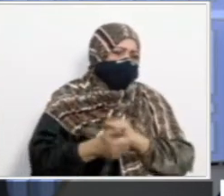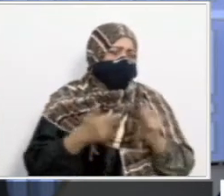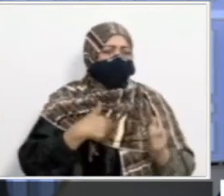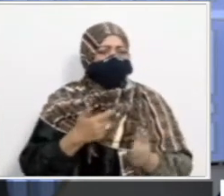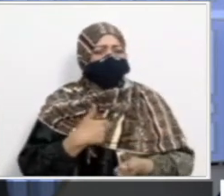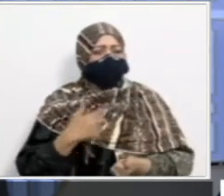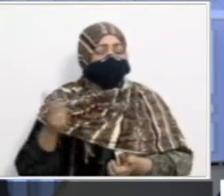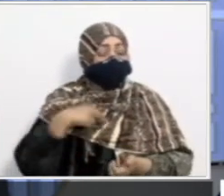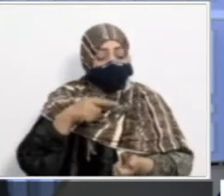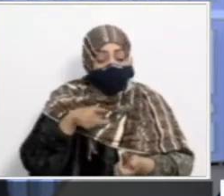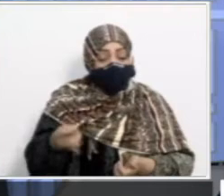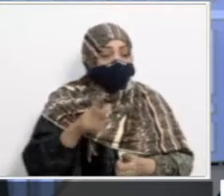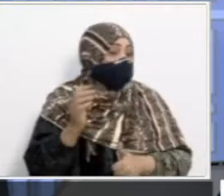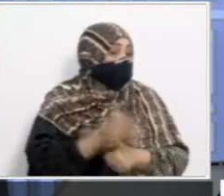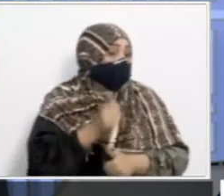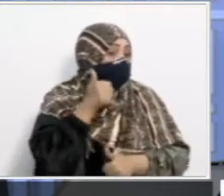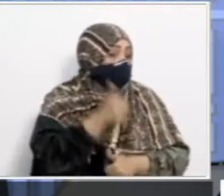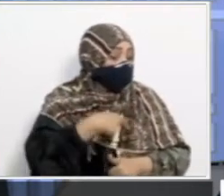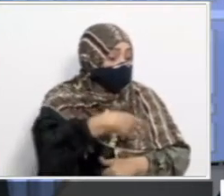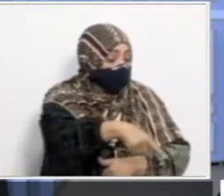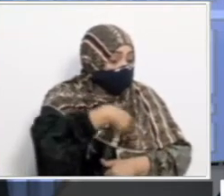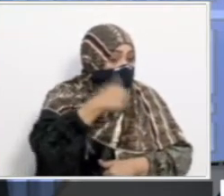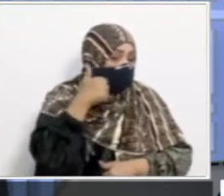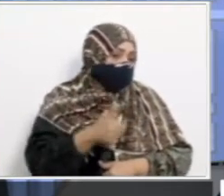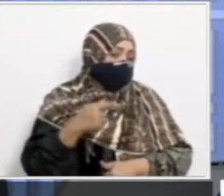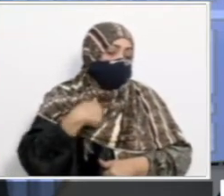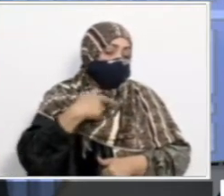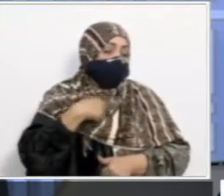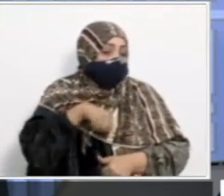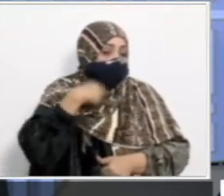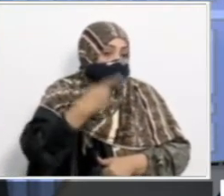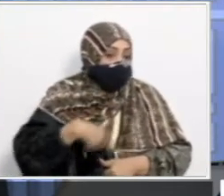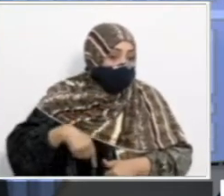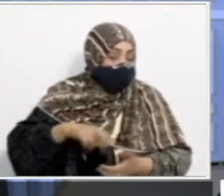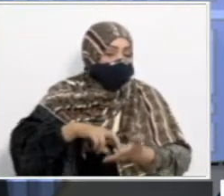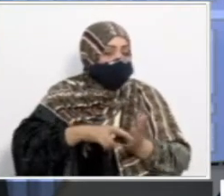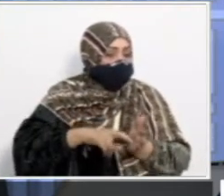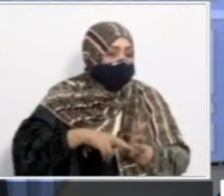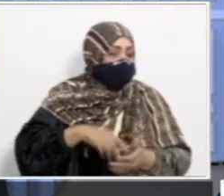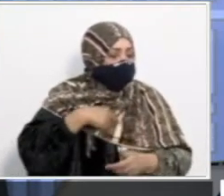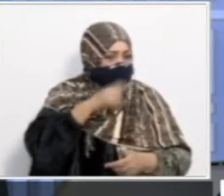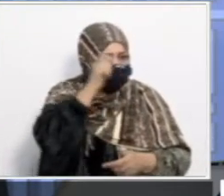إذا كنت متقيا ربك في زوجتك وفي أطفالك إن كان لك أطفال،